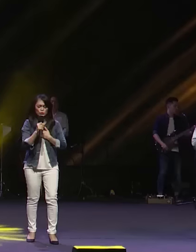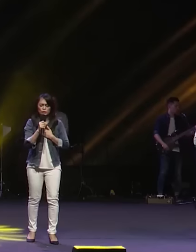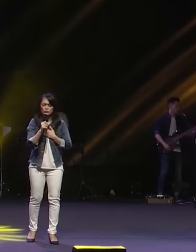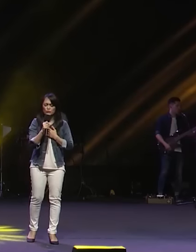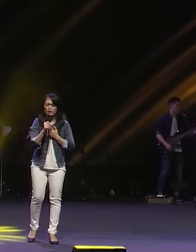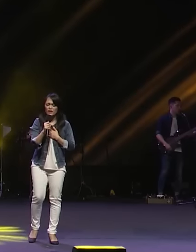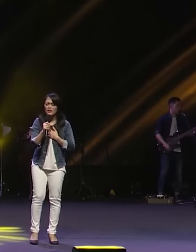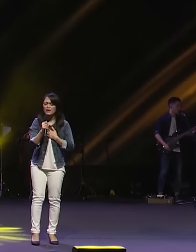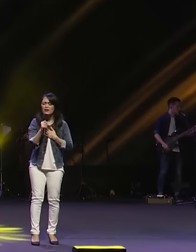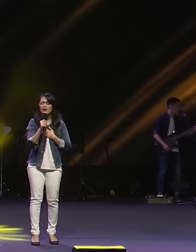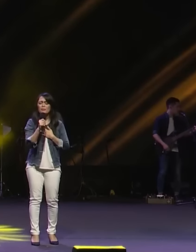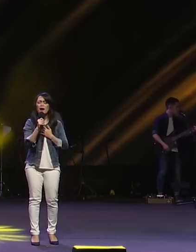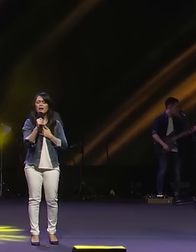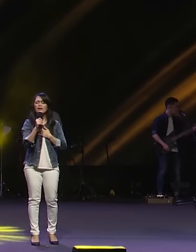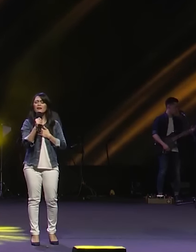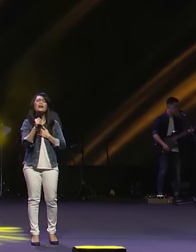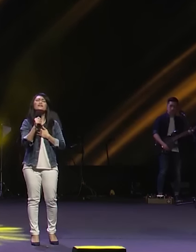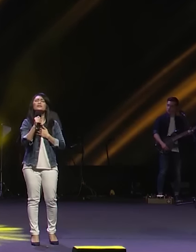untuk